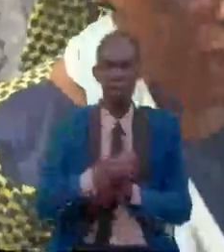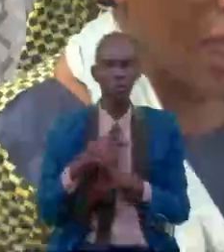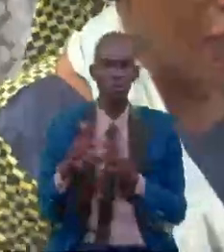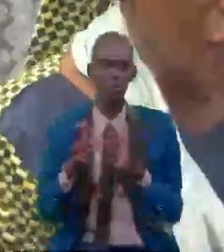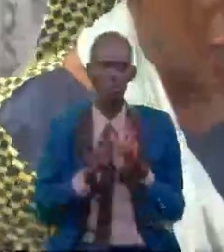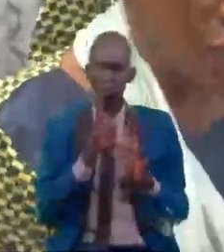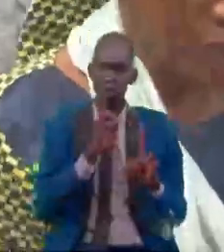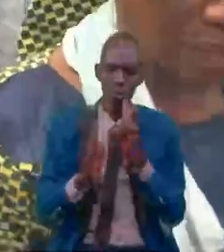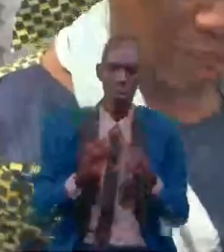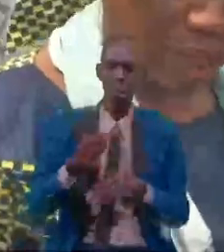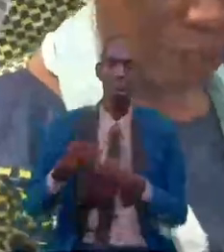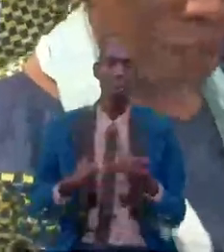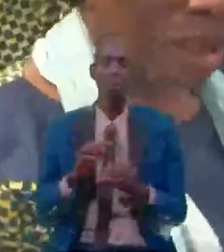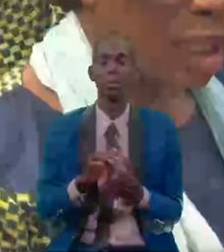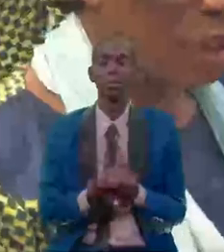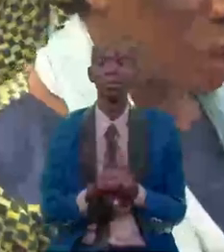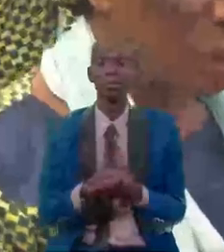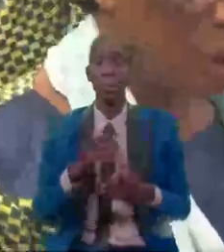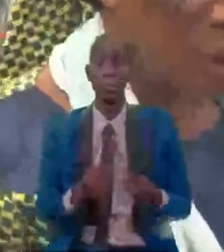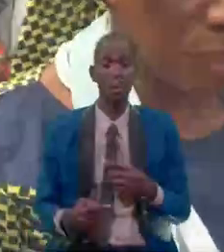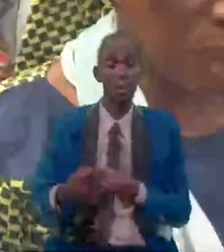jours dont Jésus a parlé.